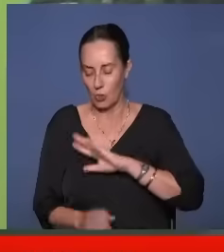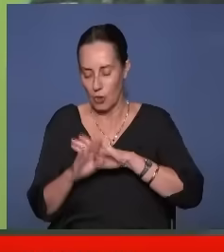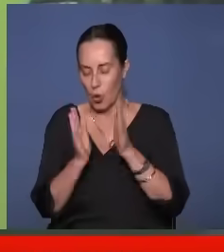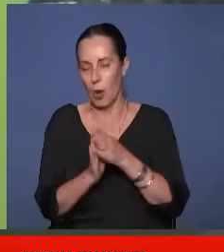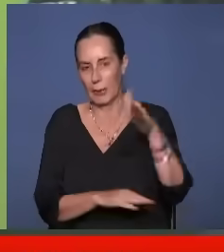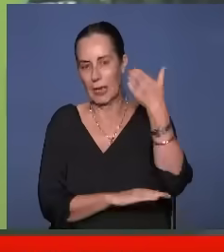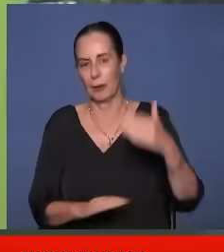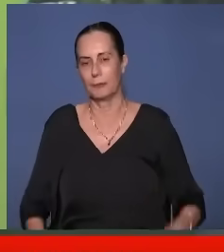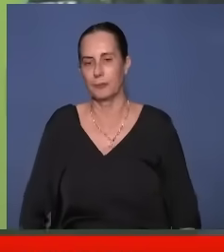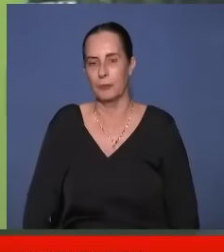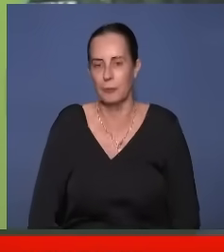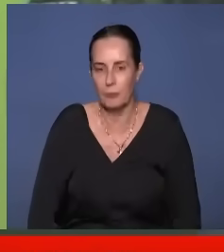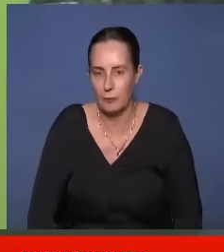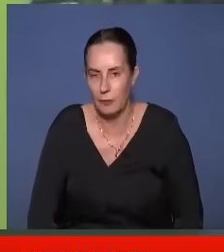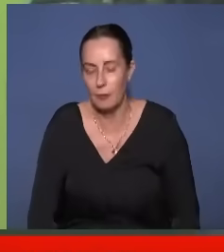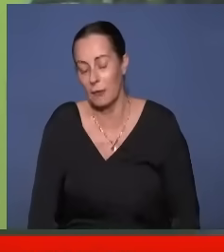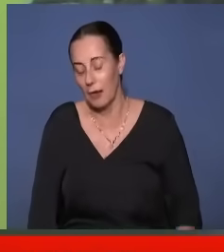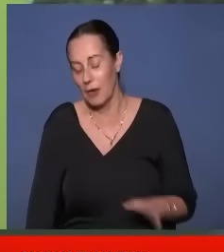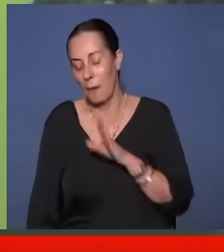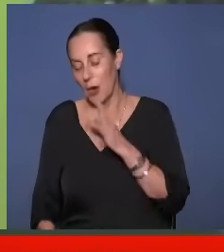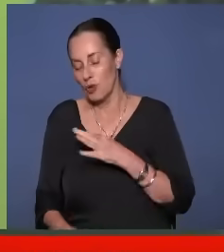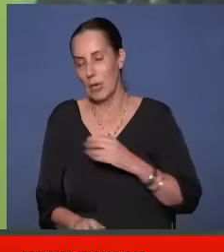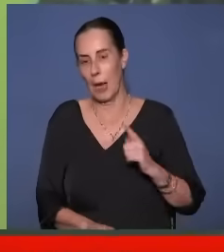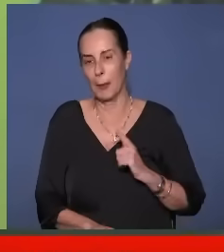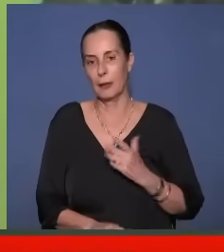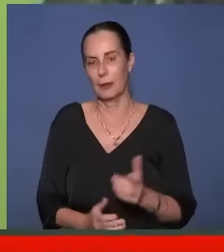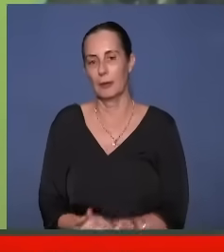כל המדינה, וגם בצרה שלי, הפרטית,